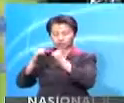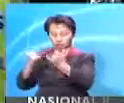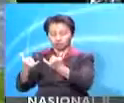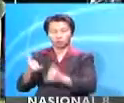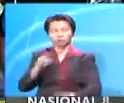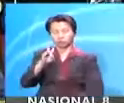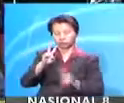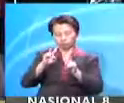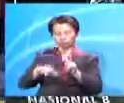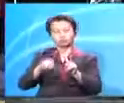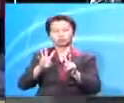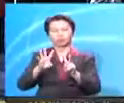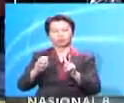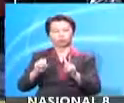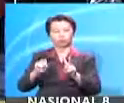asal yaitu